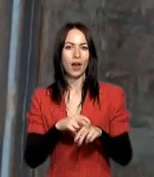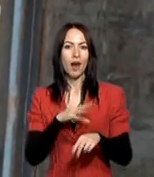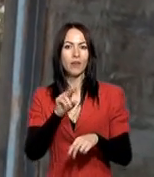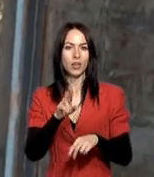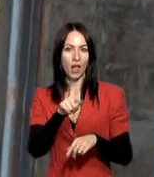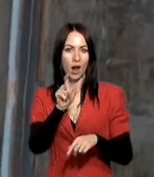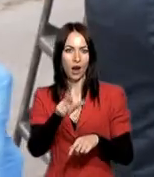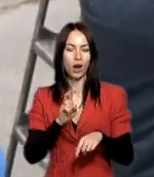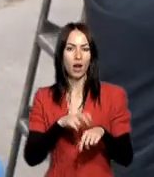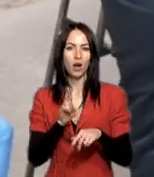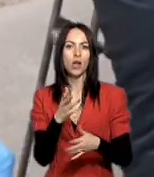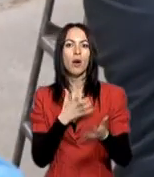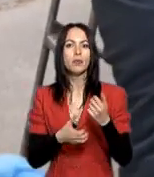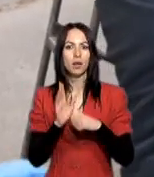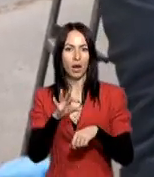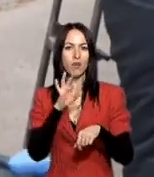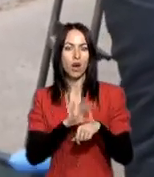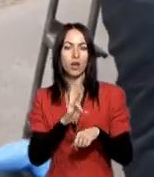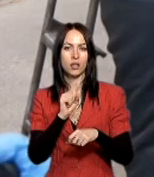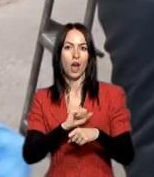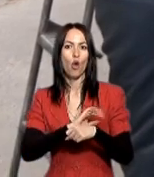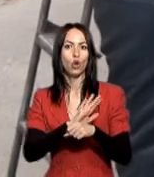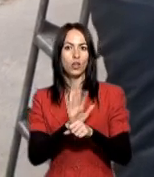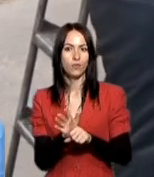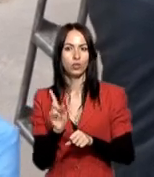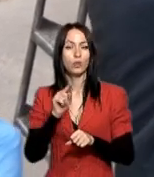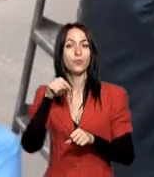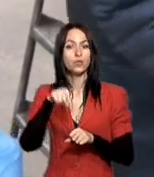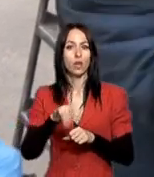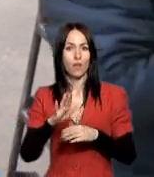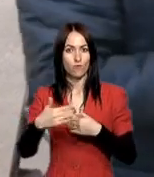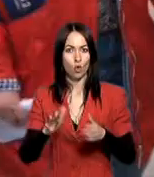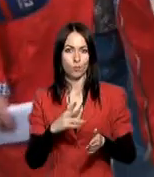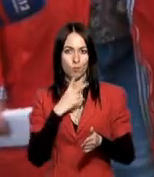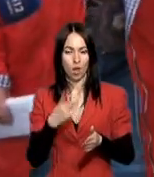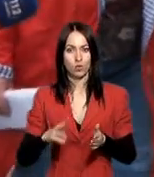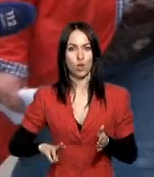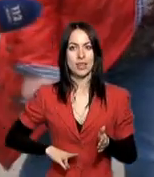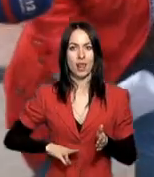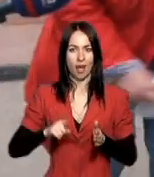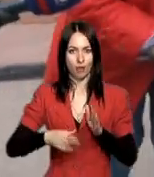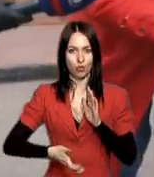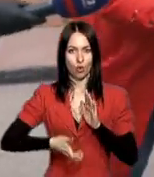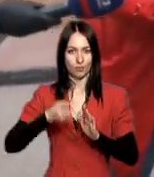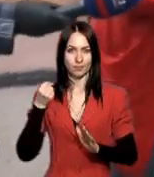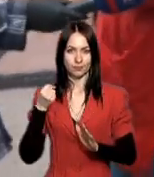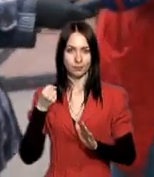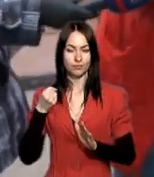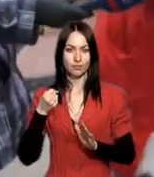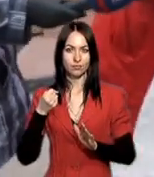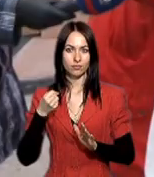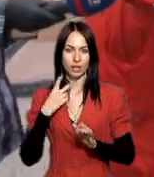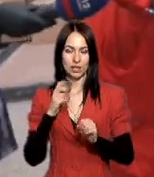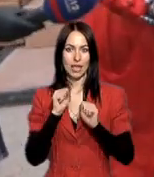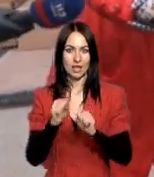прийматиме хворих на коронавірус. Що в одній з коробок, показує директор медзакладу Дмитро Кухар. Це захисні халати. Не